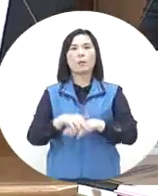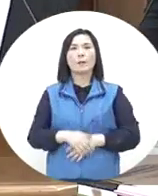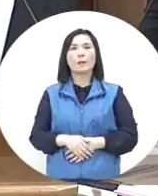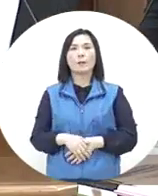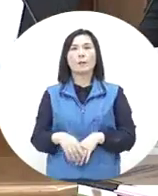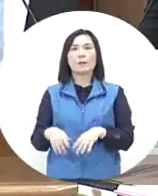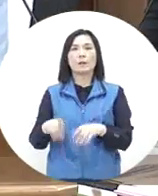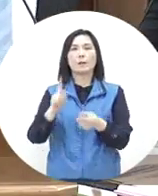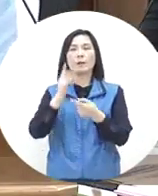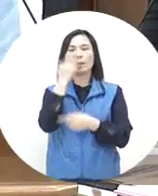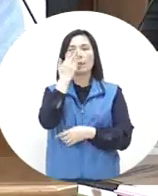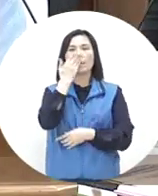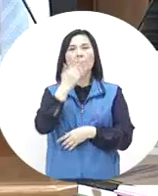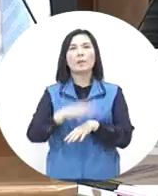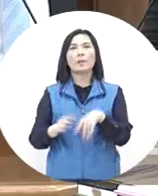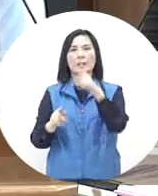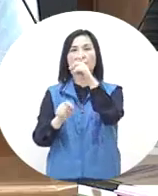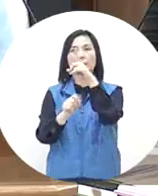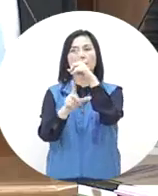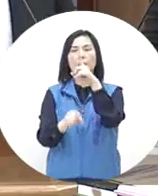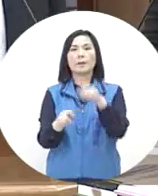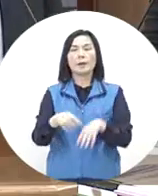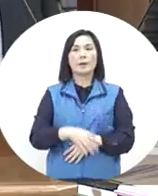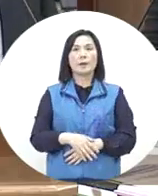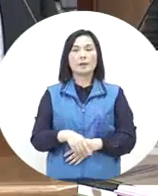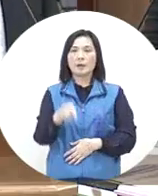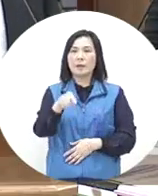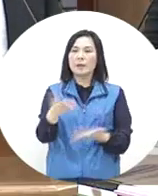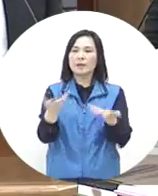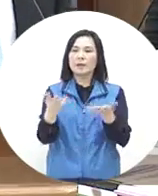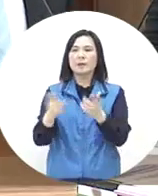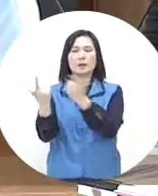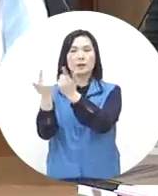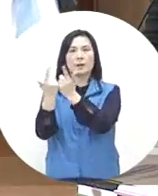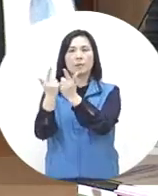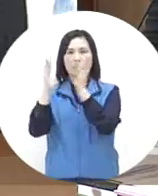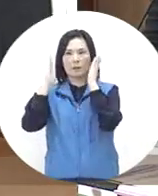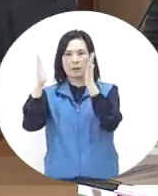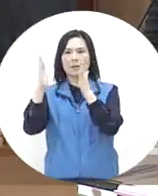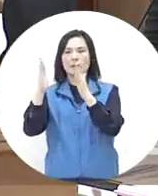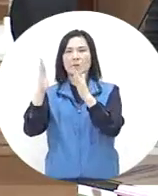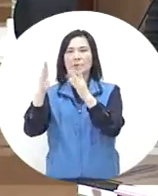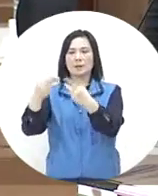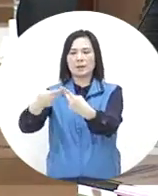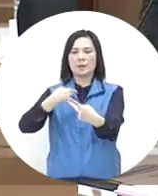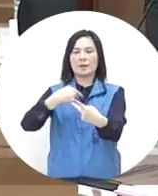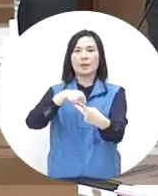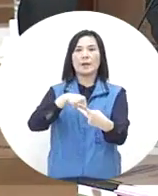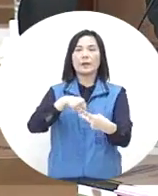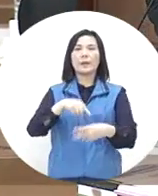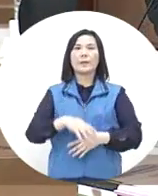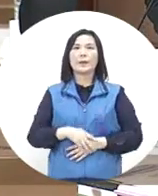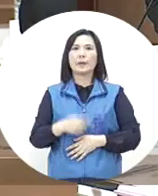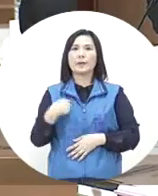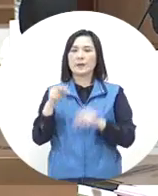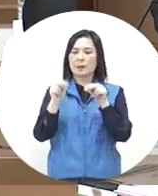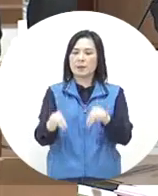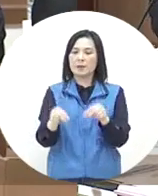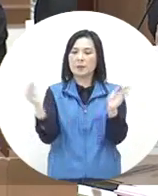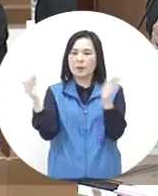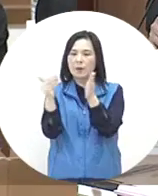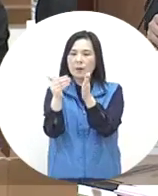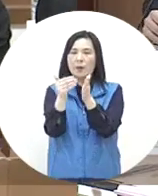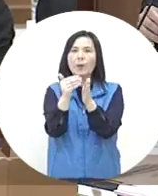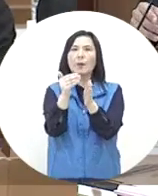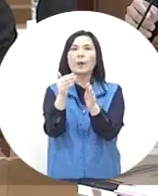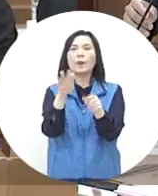11月份。 那个应跟议员报告，就是这个部分，大概台北市有正式回函，是说我们这契约要到期的哈。这部分我们大